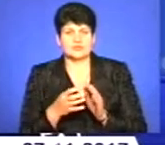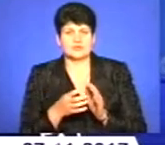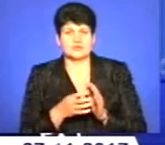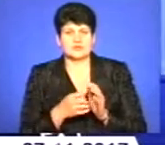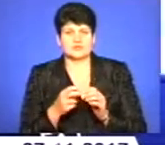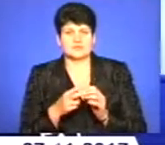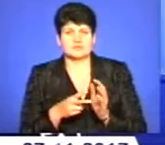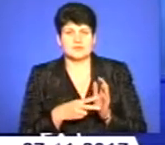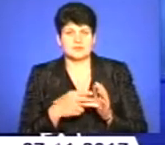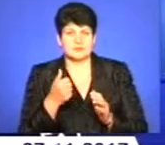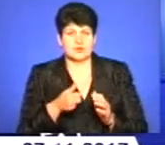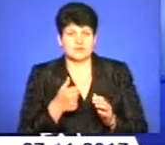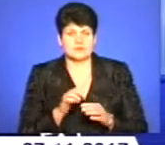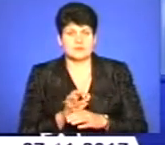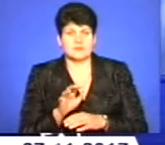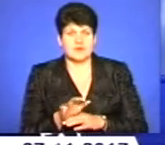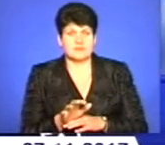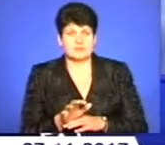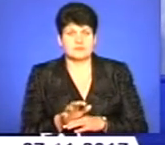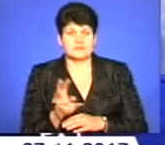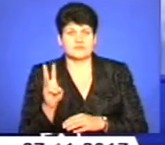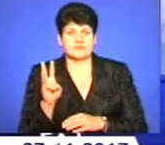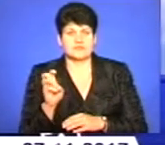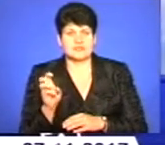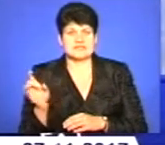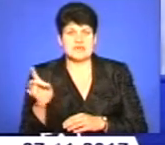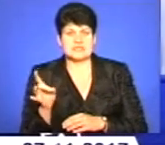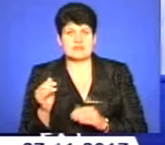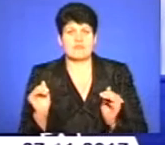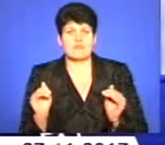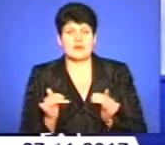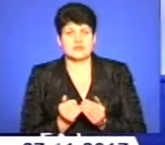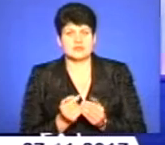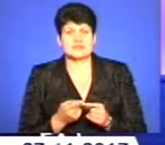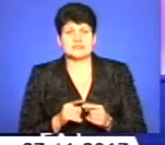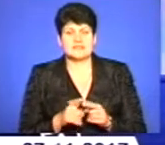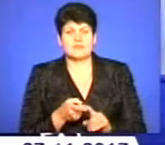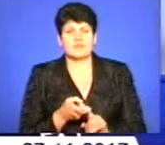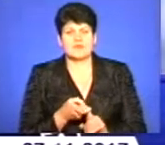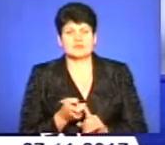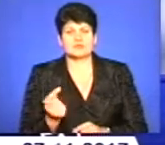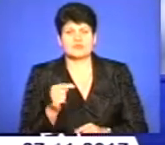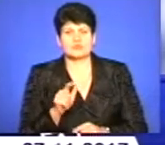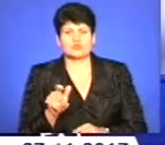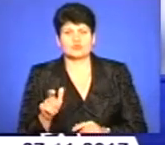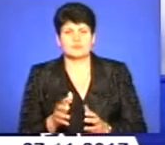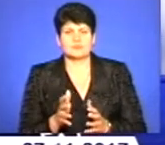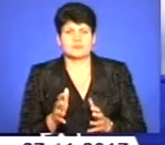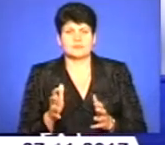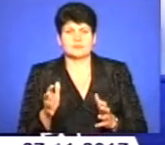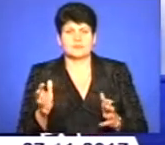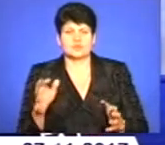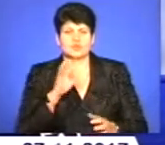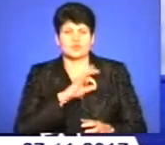1917 роком, то телеграм відправили в 300 разів менше. Це пов'язано з тим, що люди все більше і більше